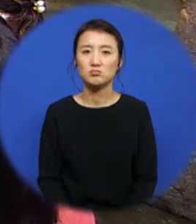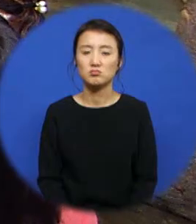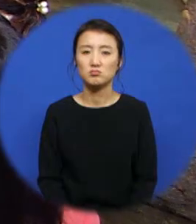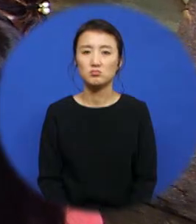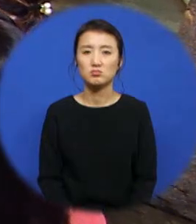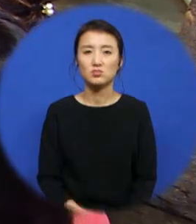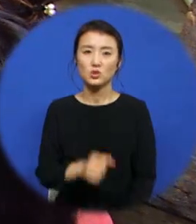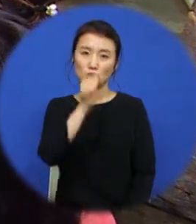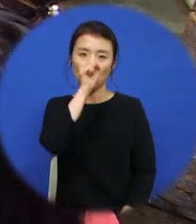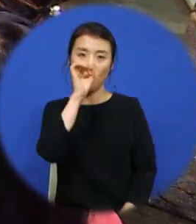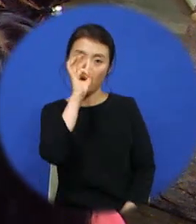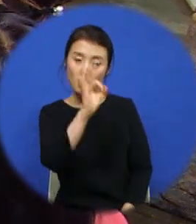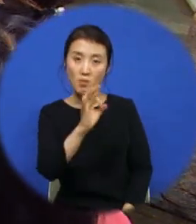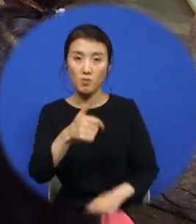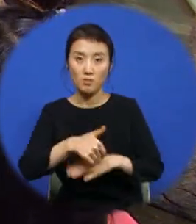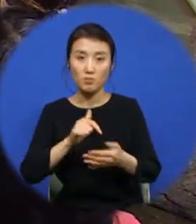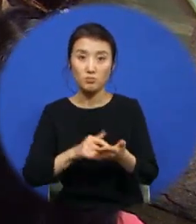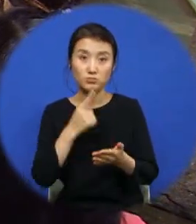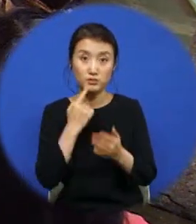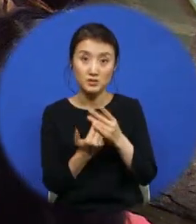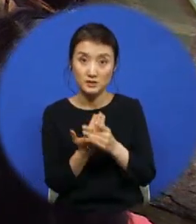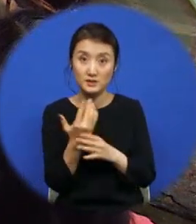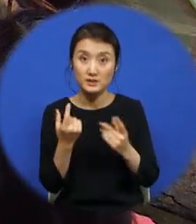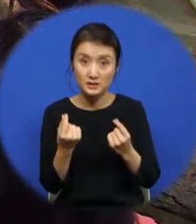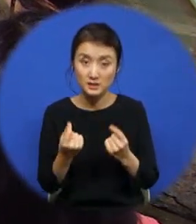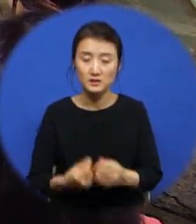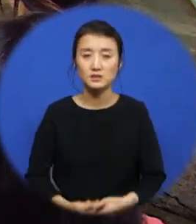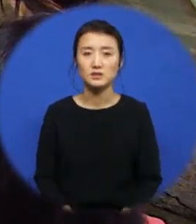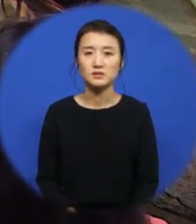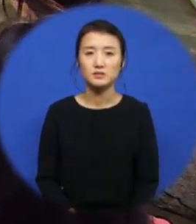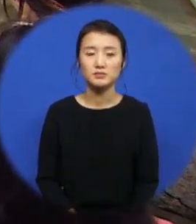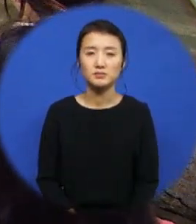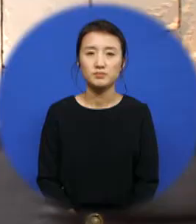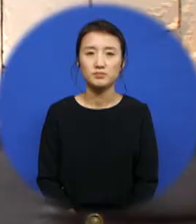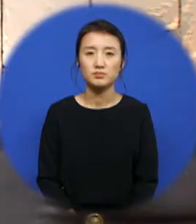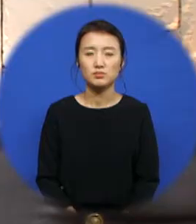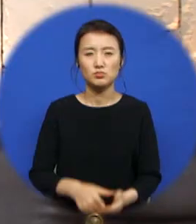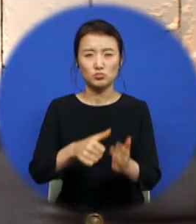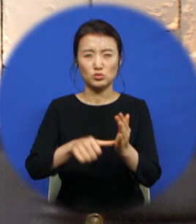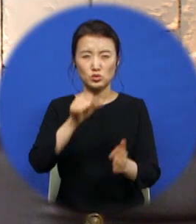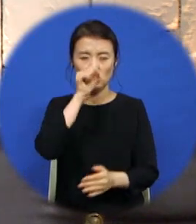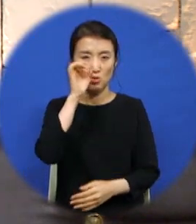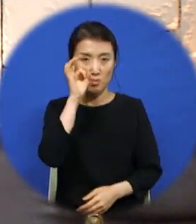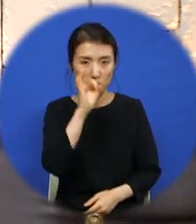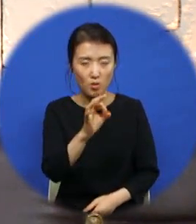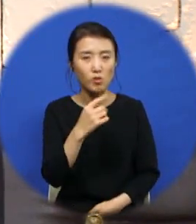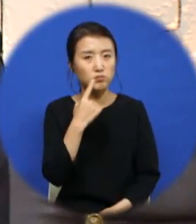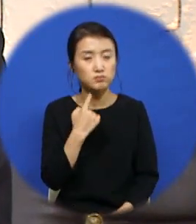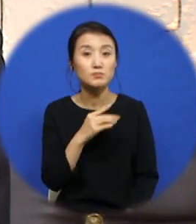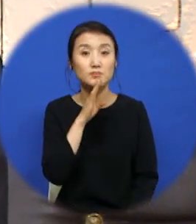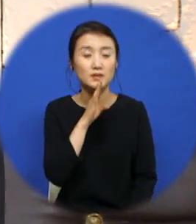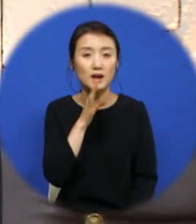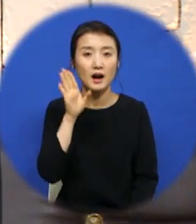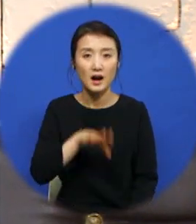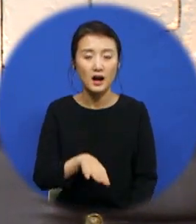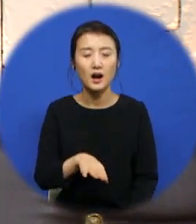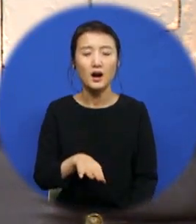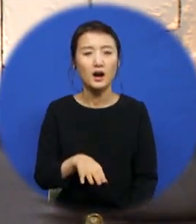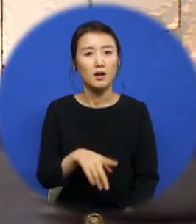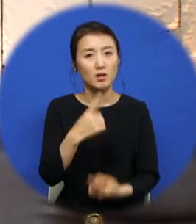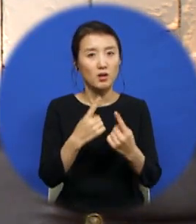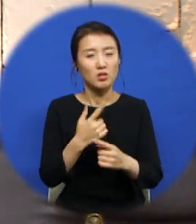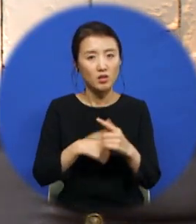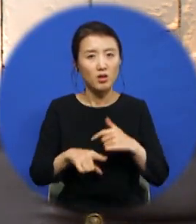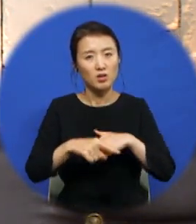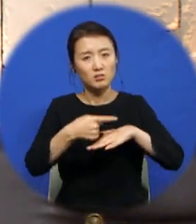보면 부럽습니다 안물어 없습니까 아 좋은 물건을 보는 것도 참 부럽지만 예 좋은